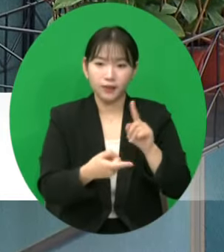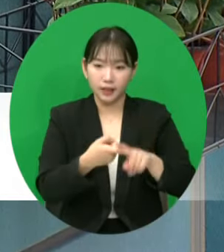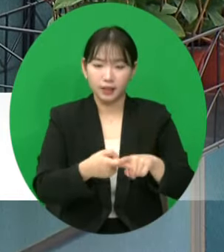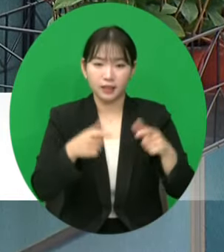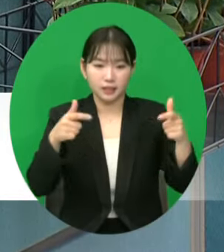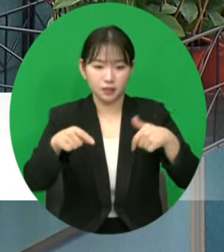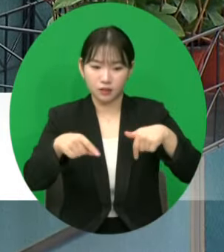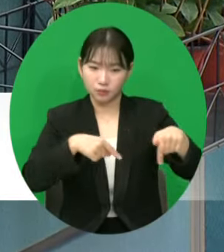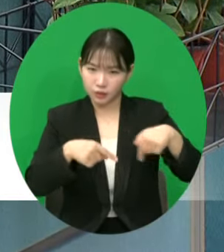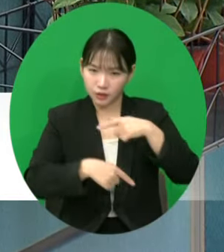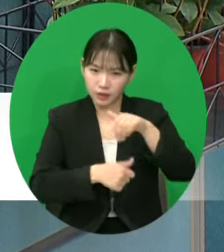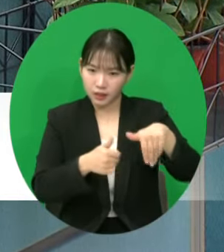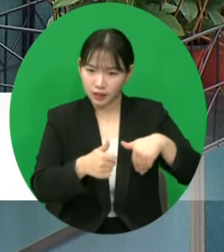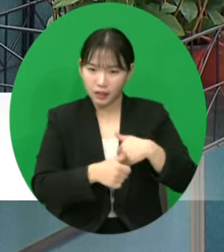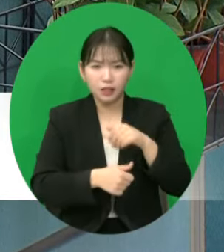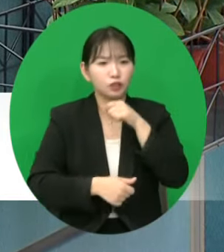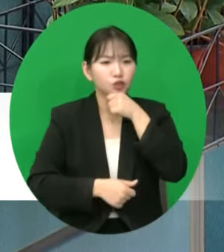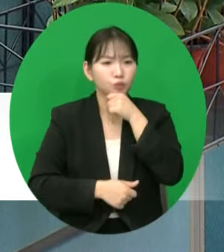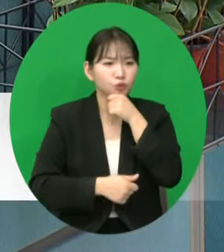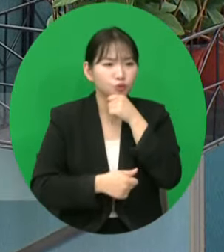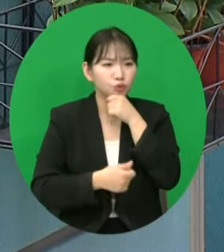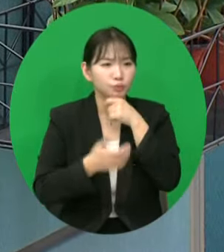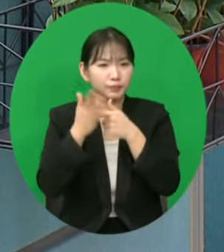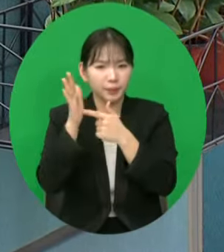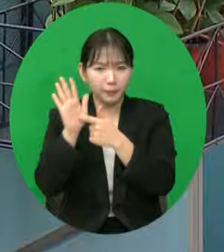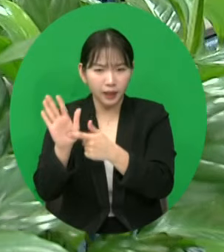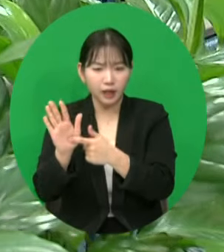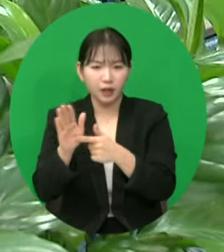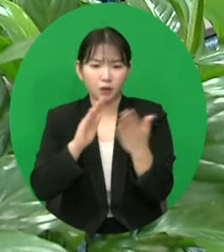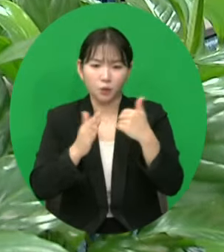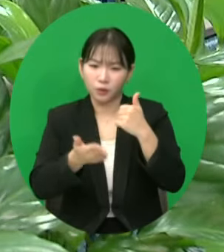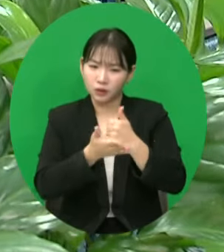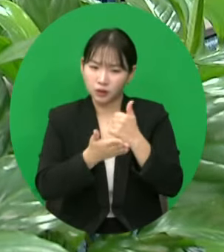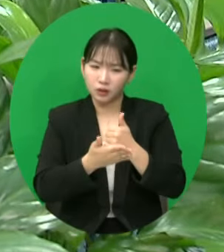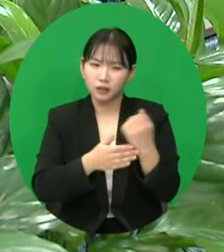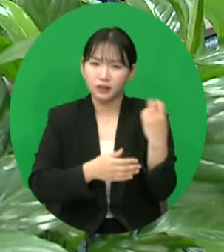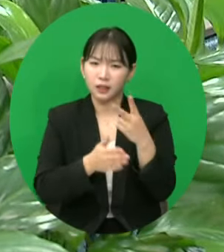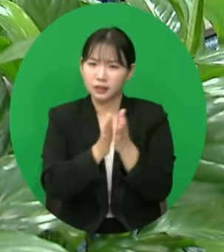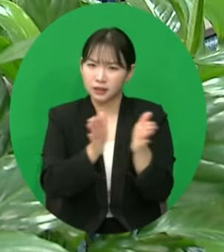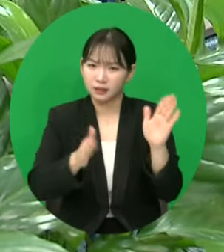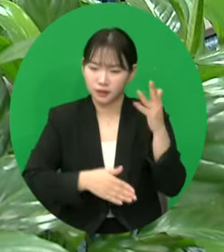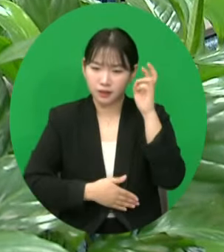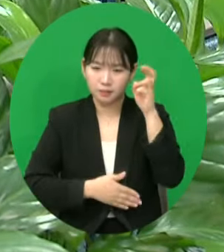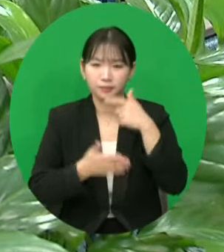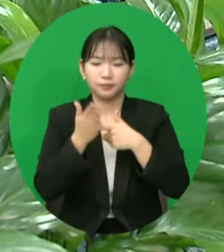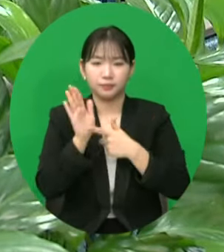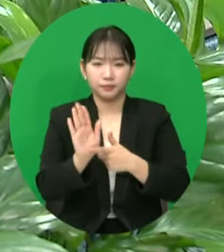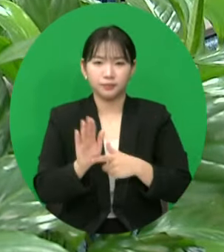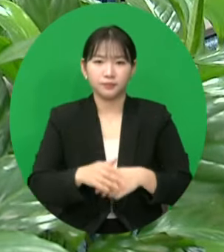정가에서는 수치로 정량화된 시스템 공천이 부활하는 것으로 판단하고 있습니다